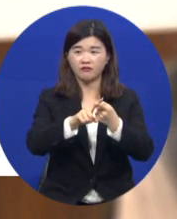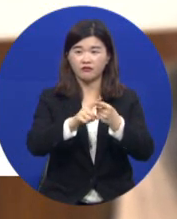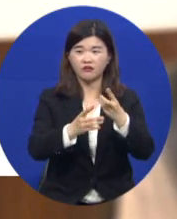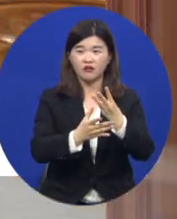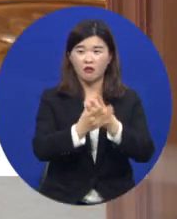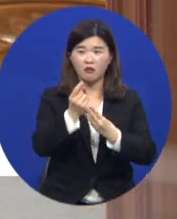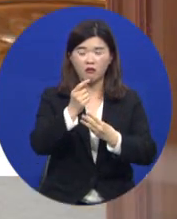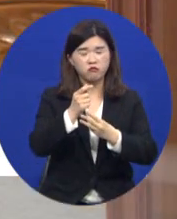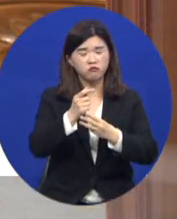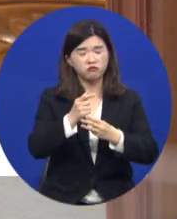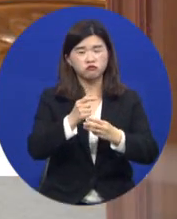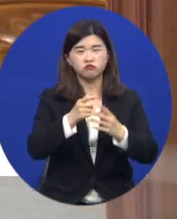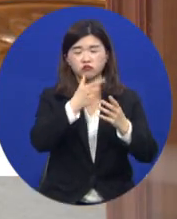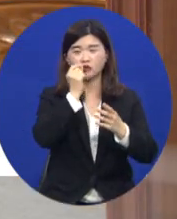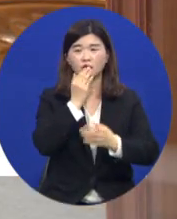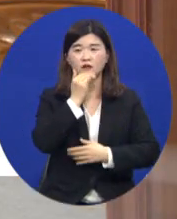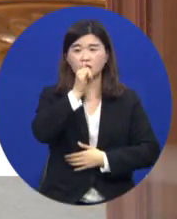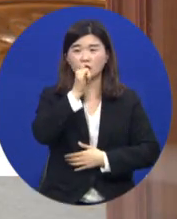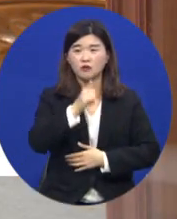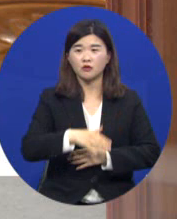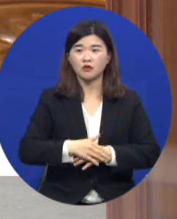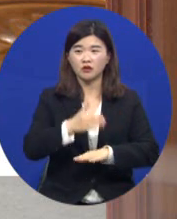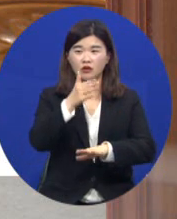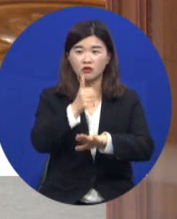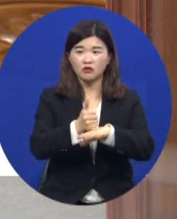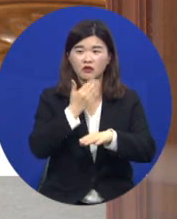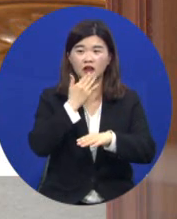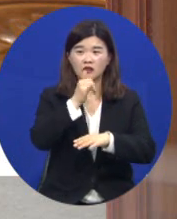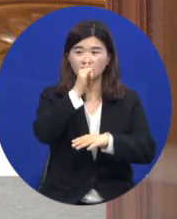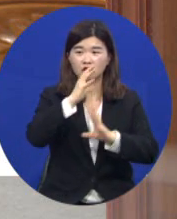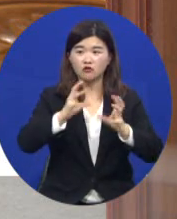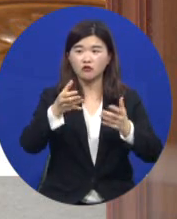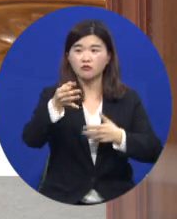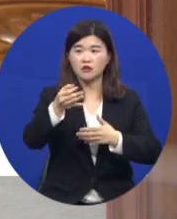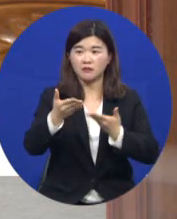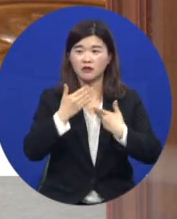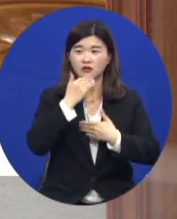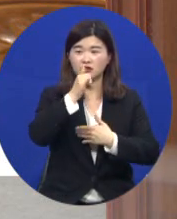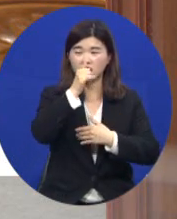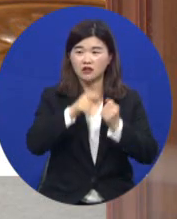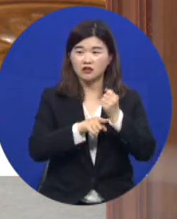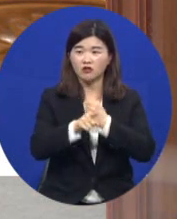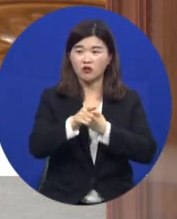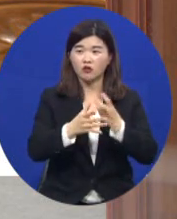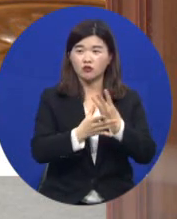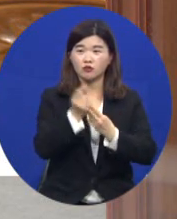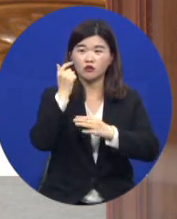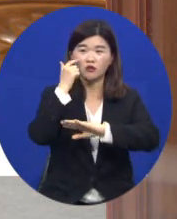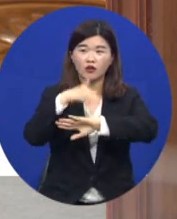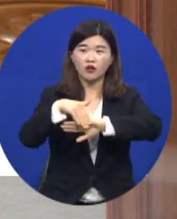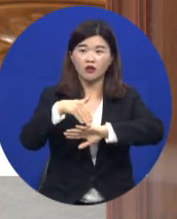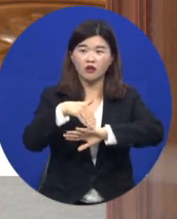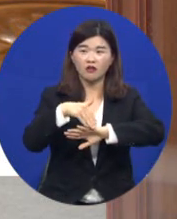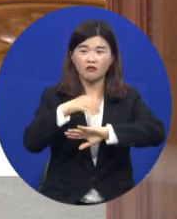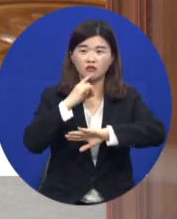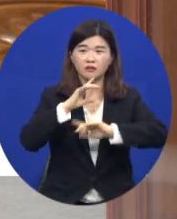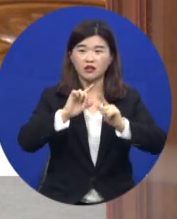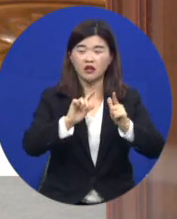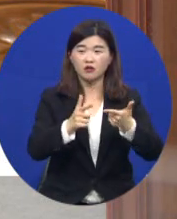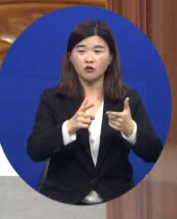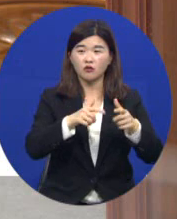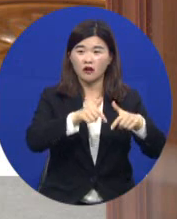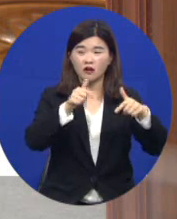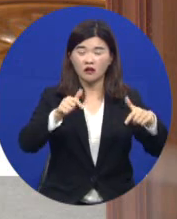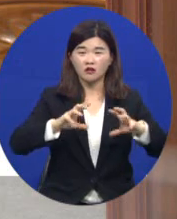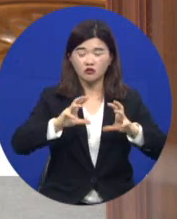불과할 수도 있고 결국은 실현 가능한 국비를 받을 수 있는 근거가 이 종합계획만 계획이